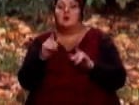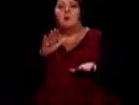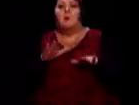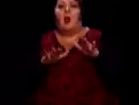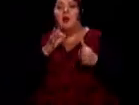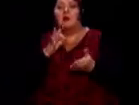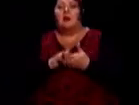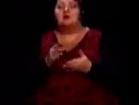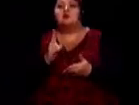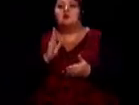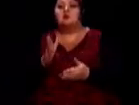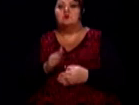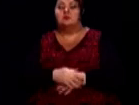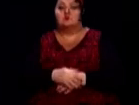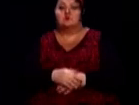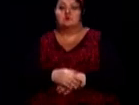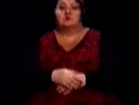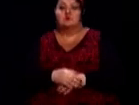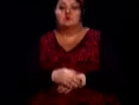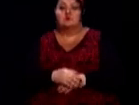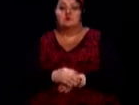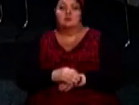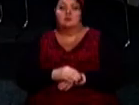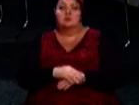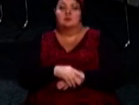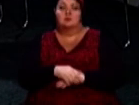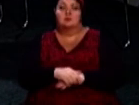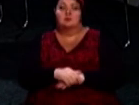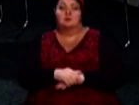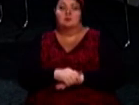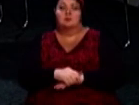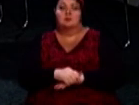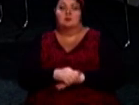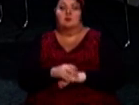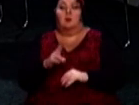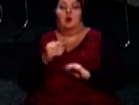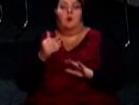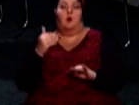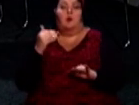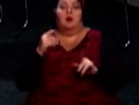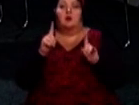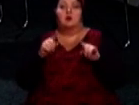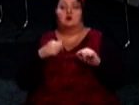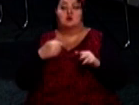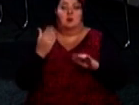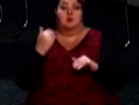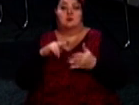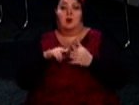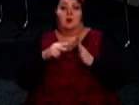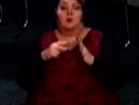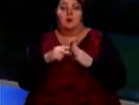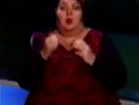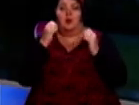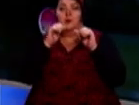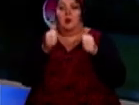поставлять? Ну, попередньо те, що ми планували, пам'ятник мали